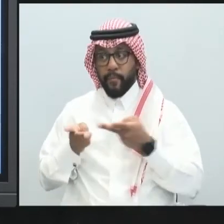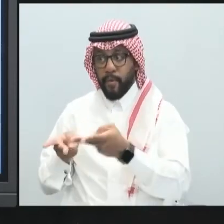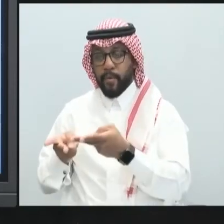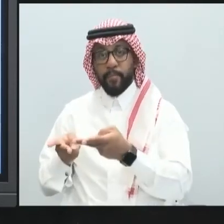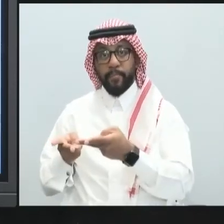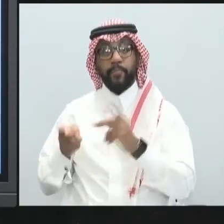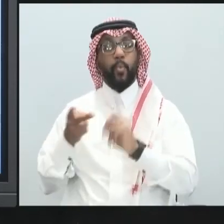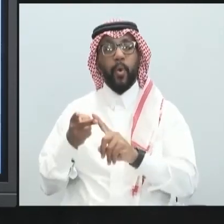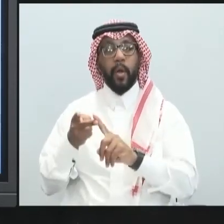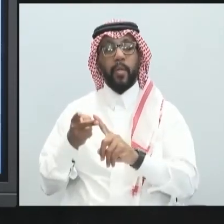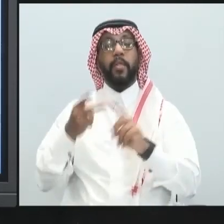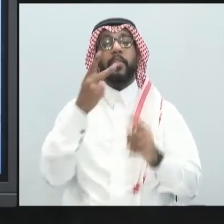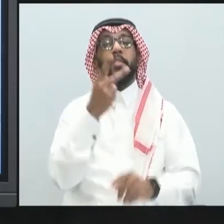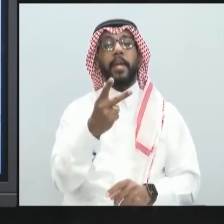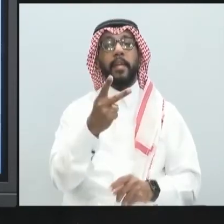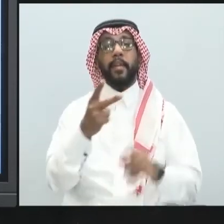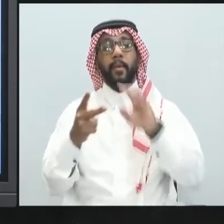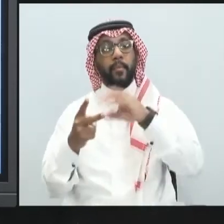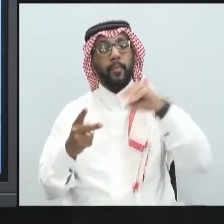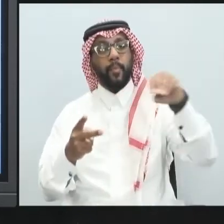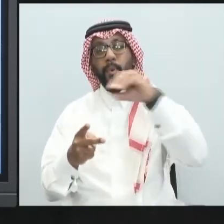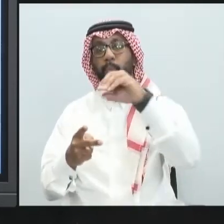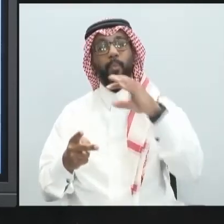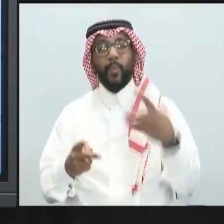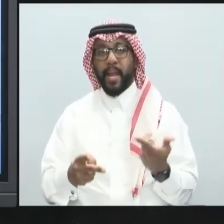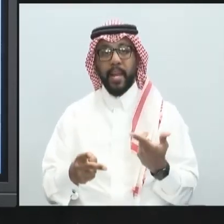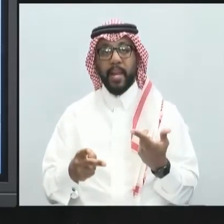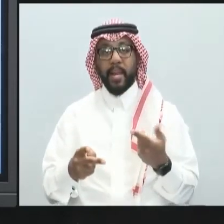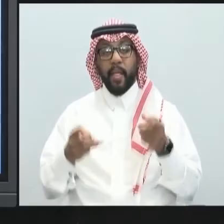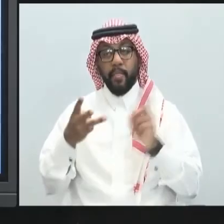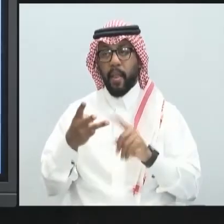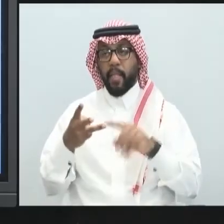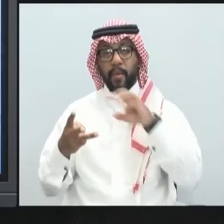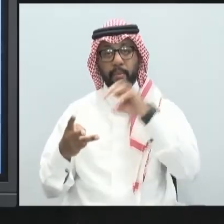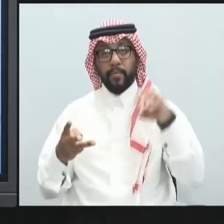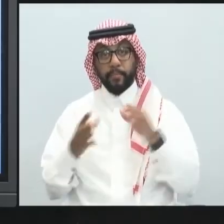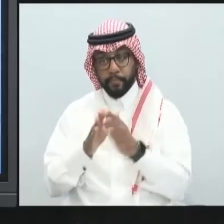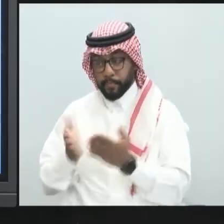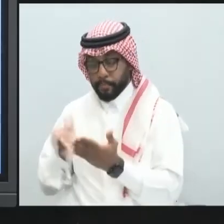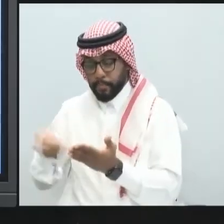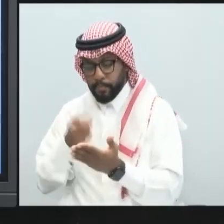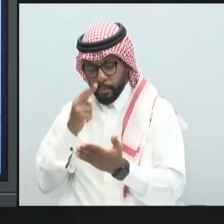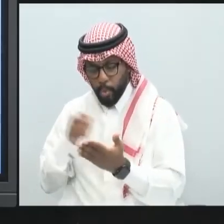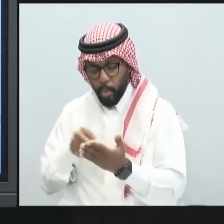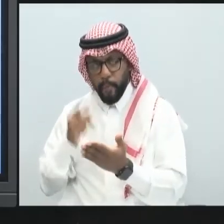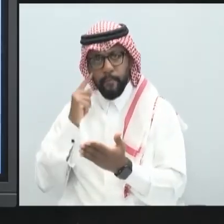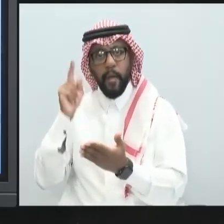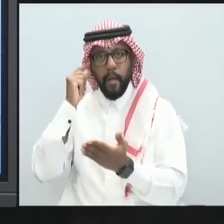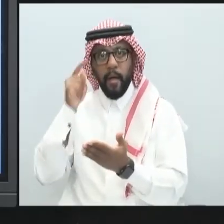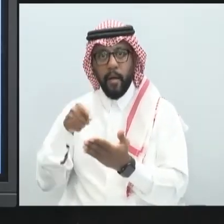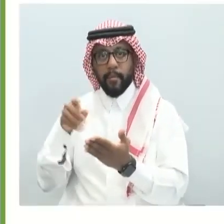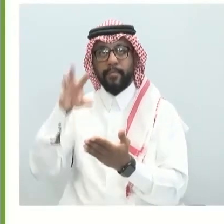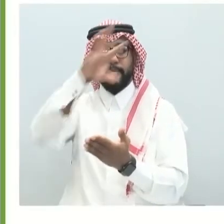الفكره الثانيه تناسب اي فكره من فكره النص عد للنص واستطلعه جيدا حتى